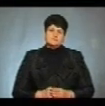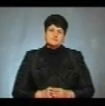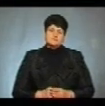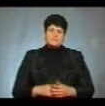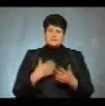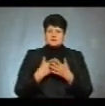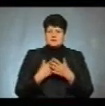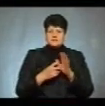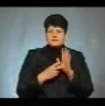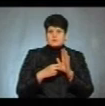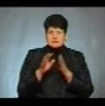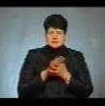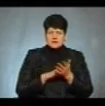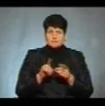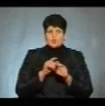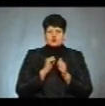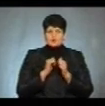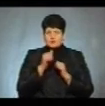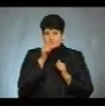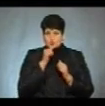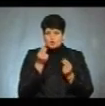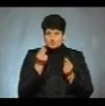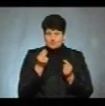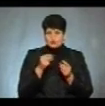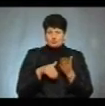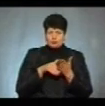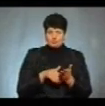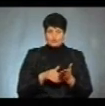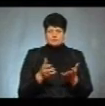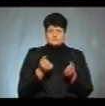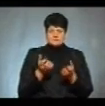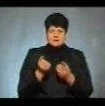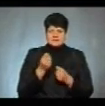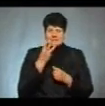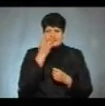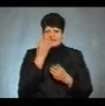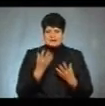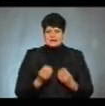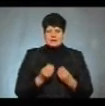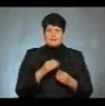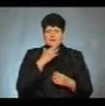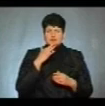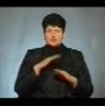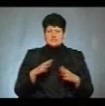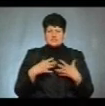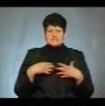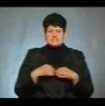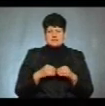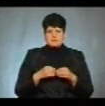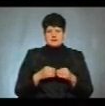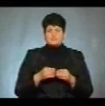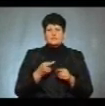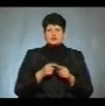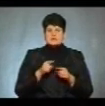Близько 700 заяв про щомісячну грошову допомогу надійшло за 3 дні від багатодітних сімей Тернопільщини до обласного управління соцзахисту. Про